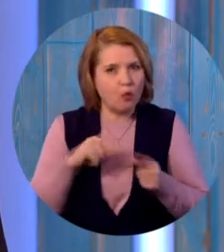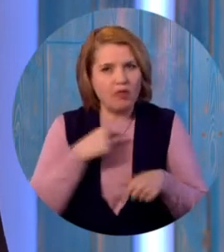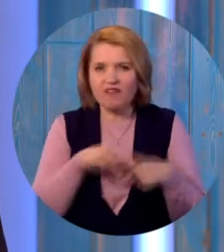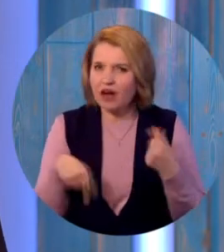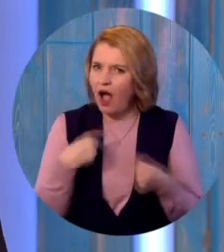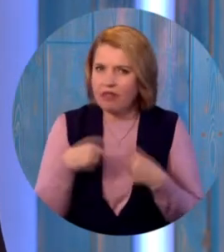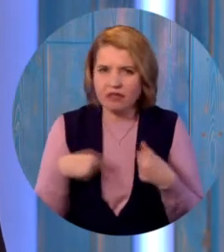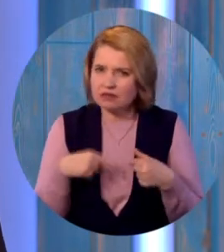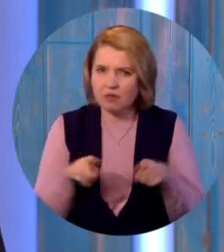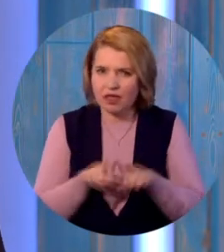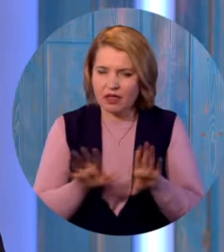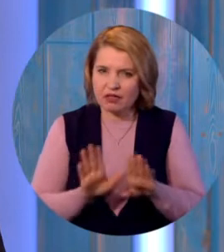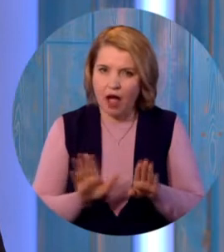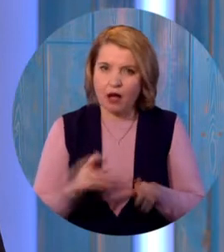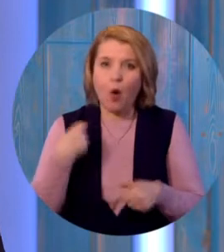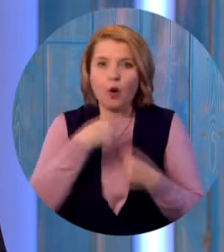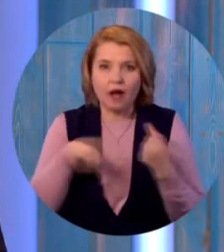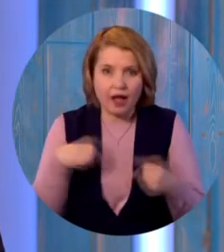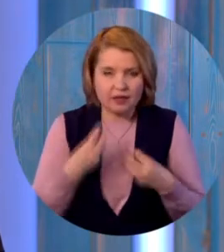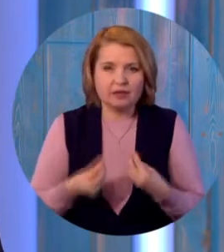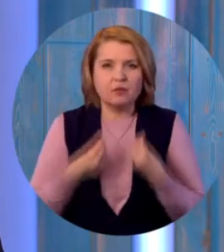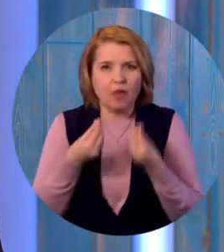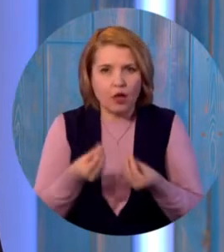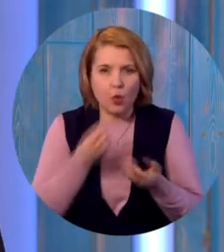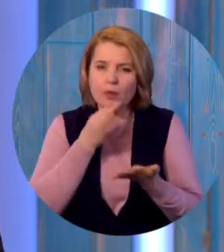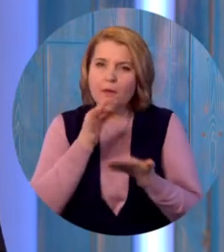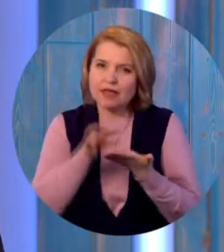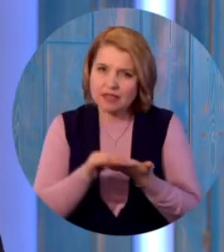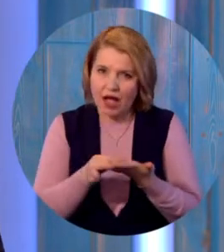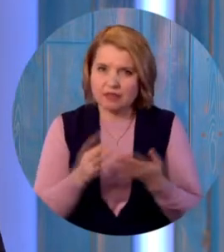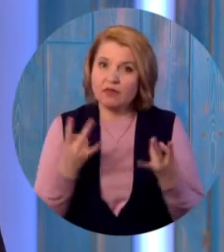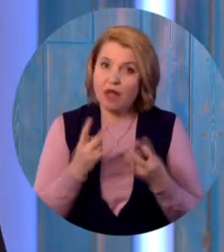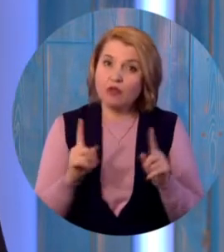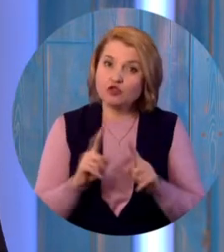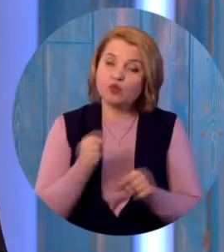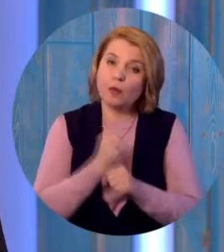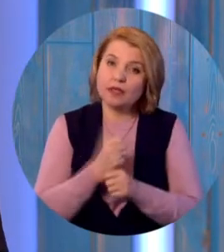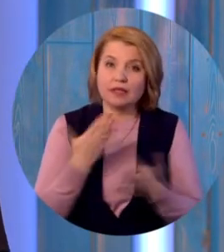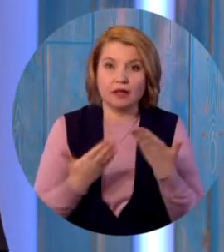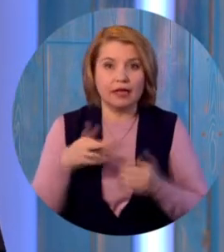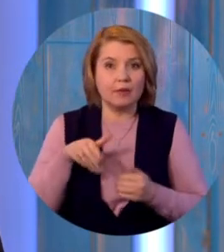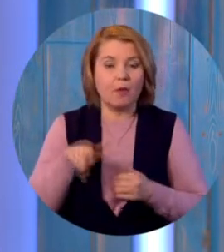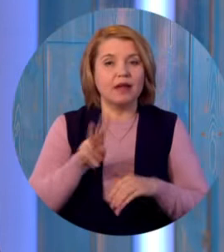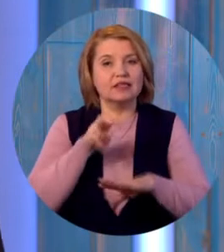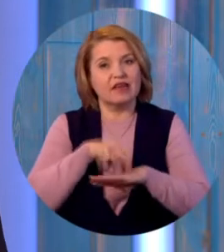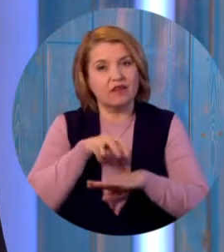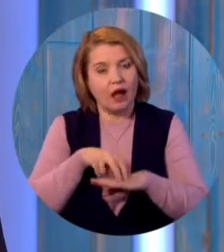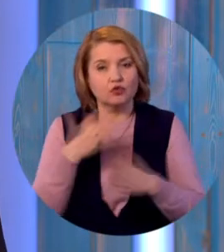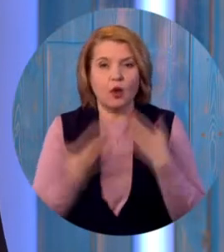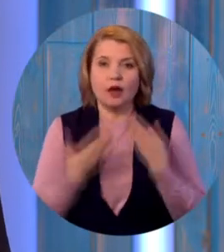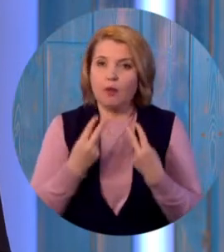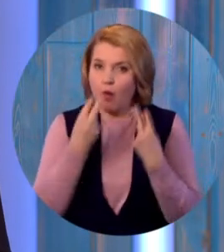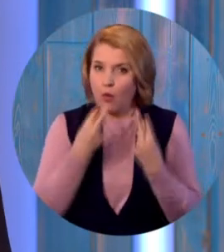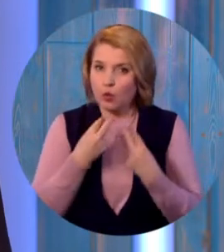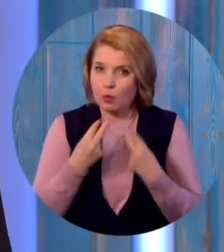не то. То есть организм нам дает подсказку, что надо что-то делать, либо обратиться к врачу, либо понаблюдать за